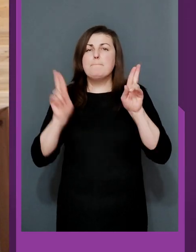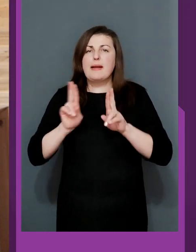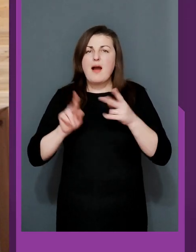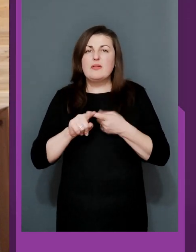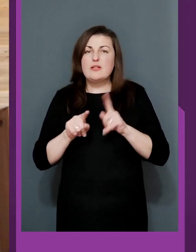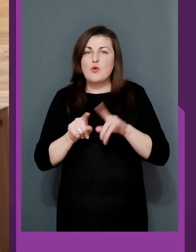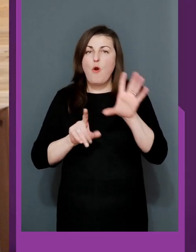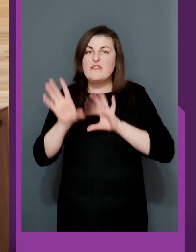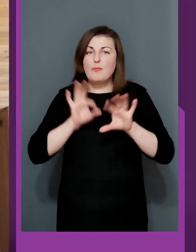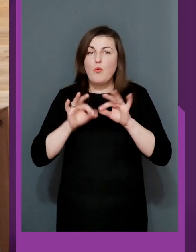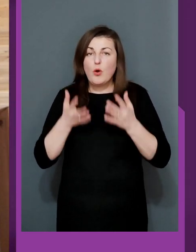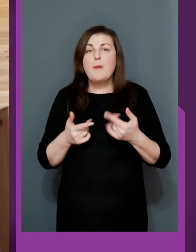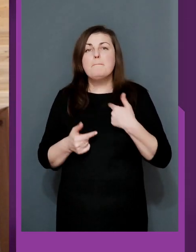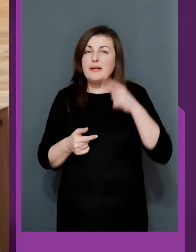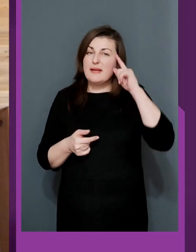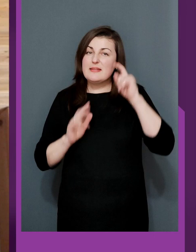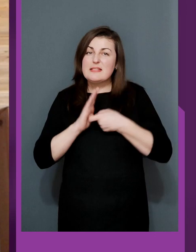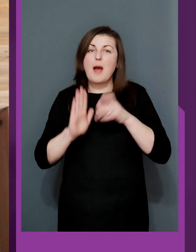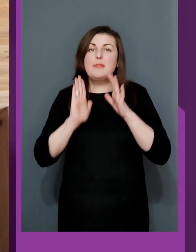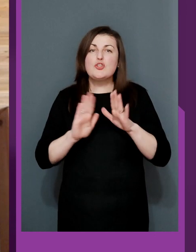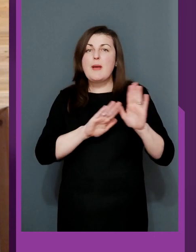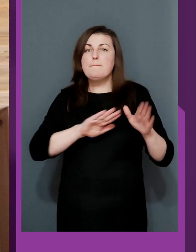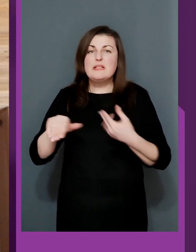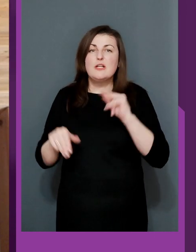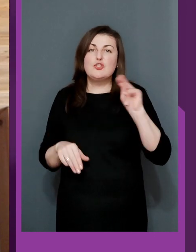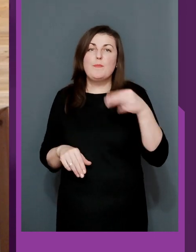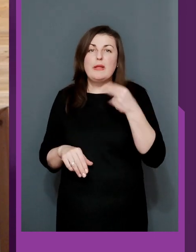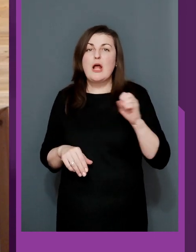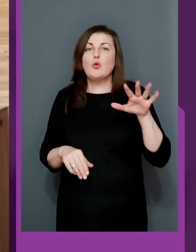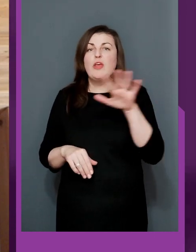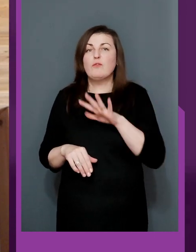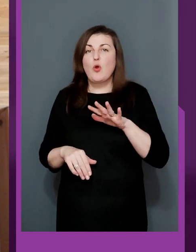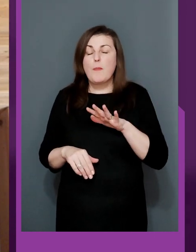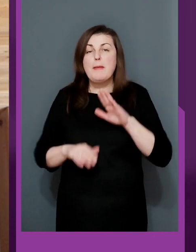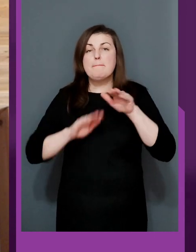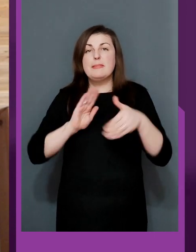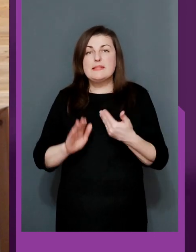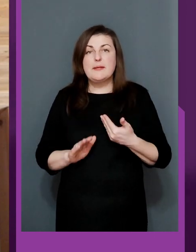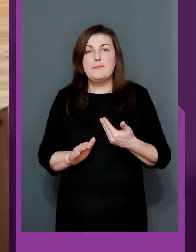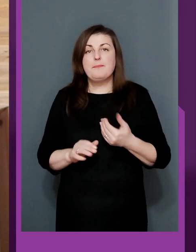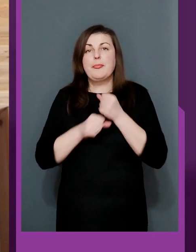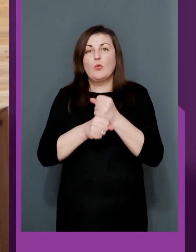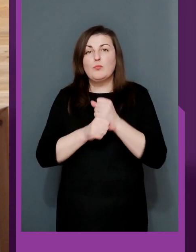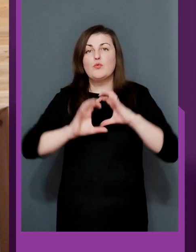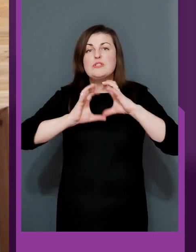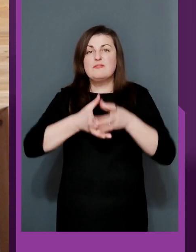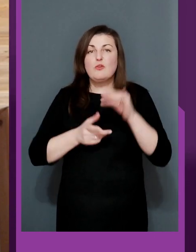цього відбору ми дізнаємося лише після Чемпіонату Європи після Кубку світу в Бразилії який